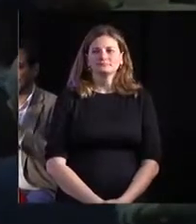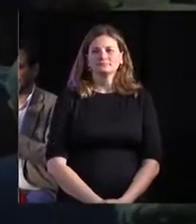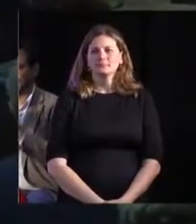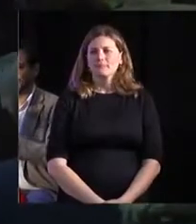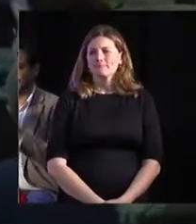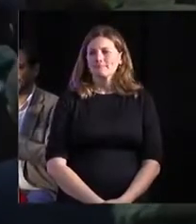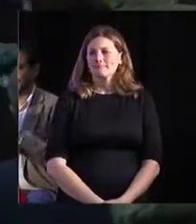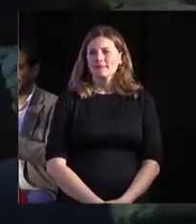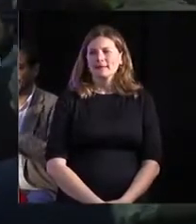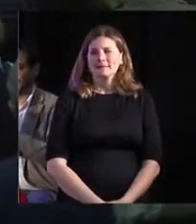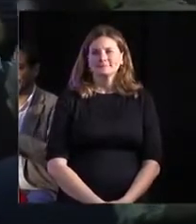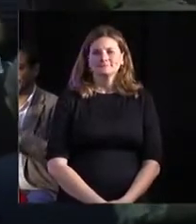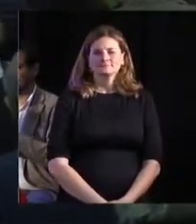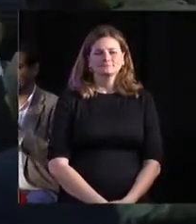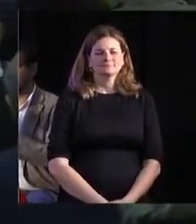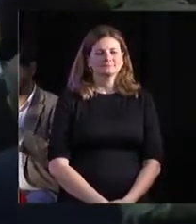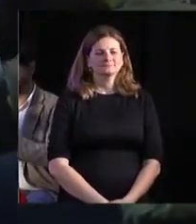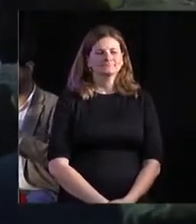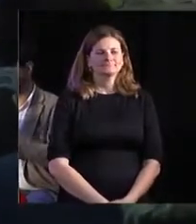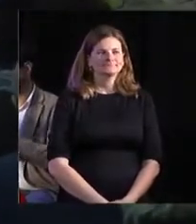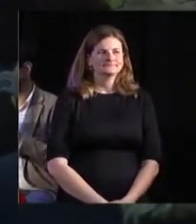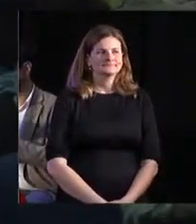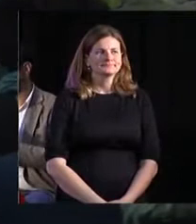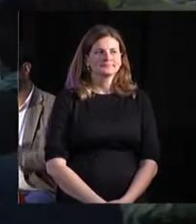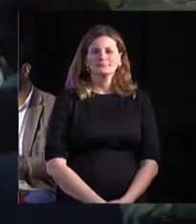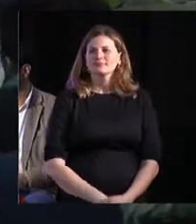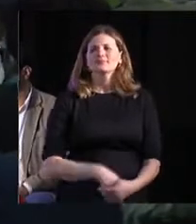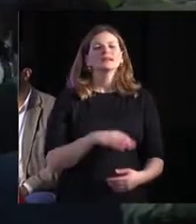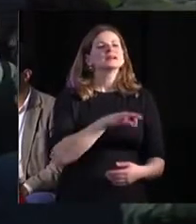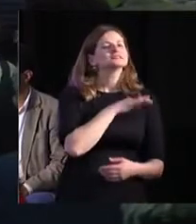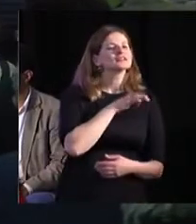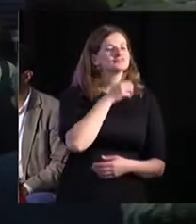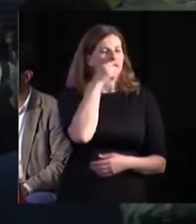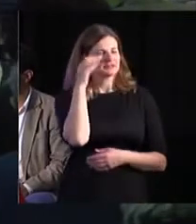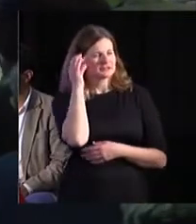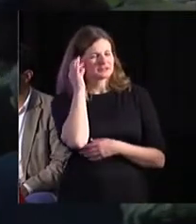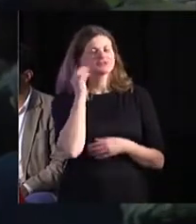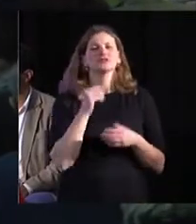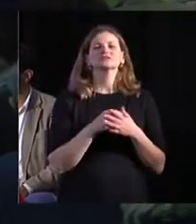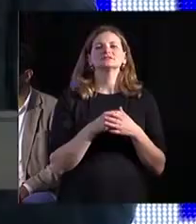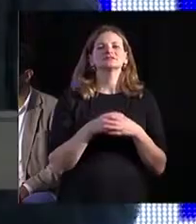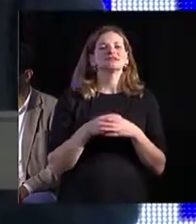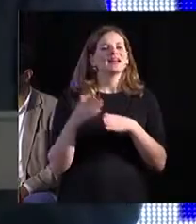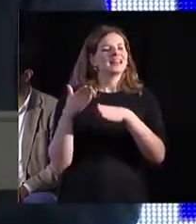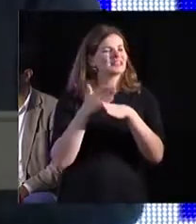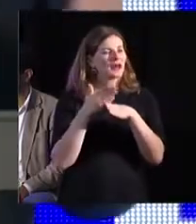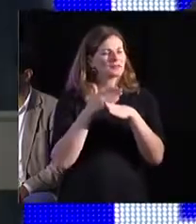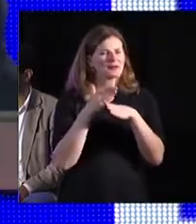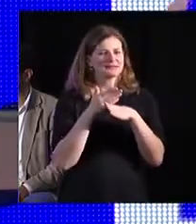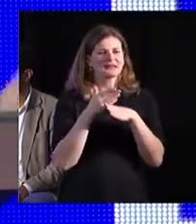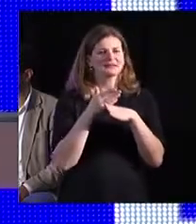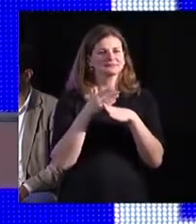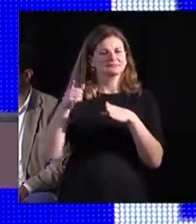als nostres adversaris de les altres paperetes, els senyors i senyores del tripartit de Colón